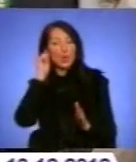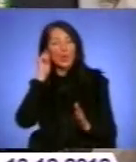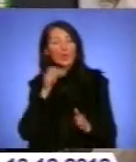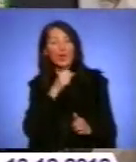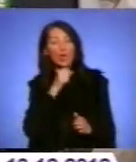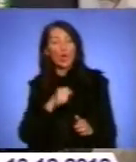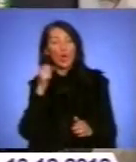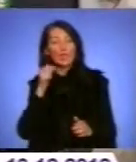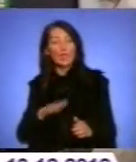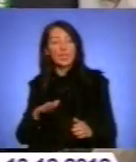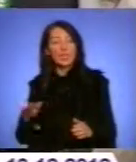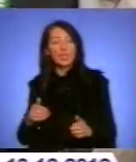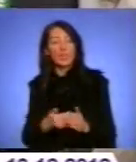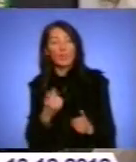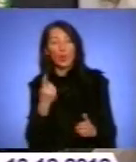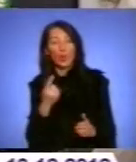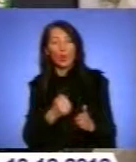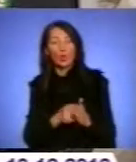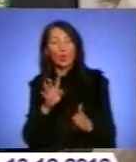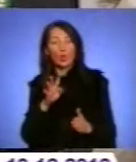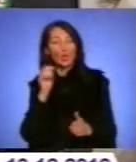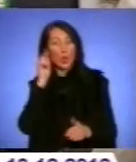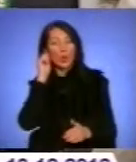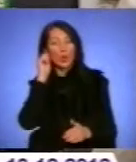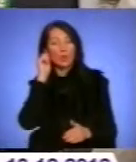діти від 1 до 4 років.